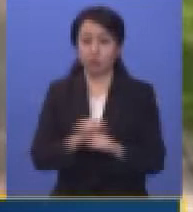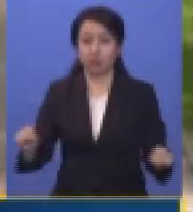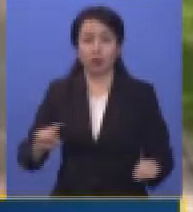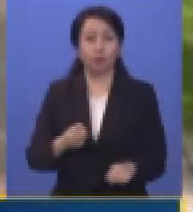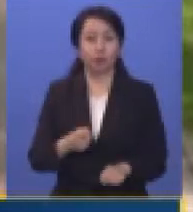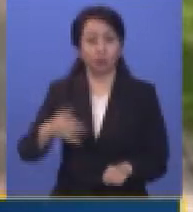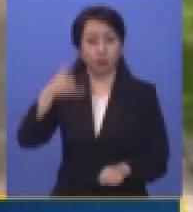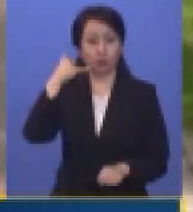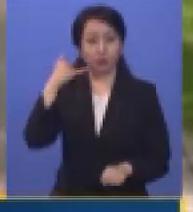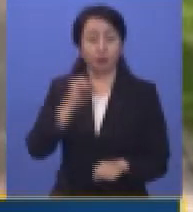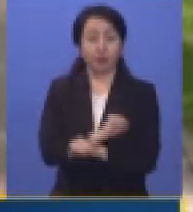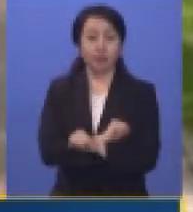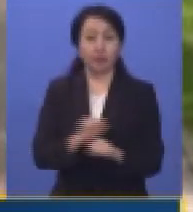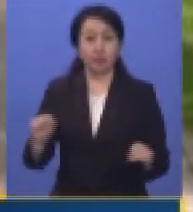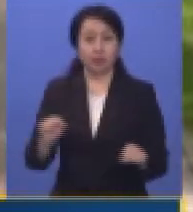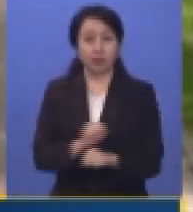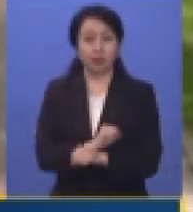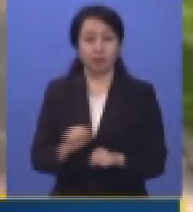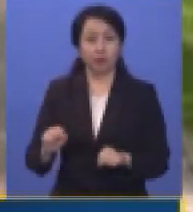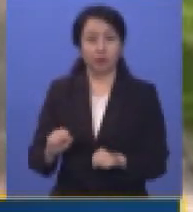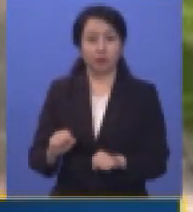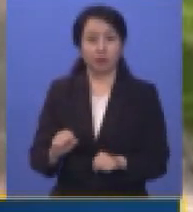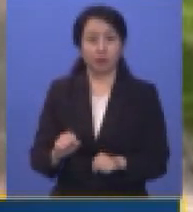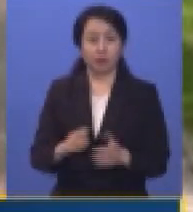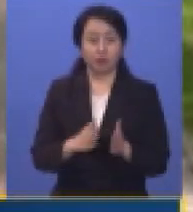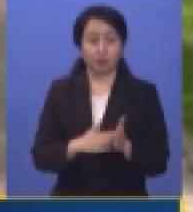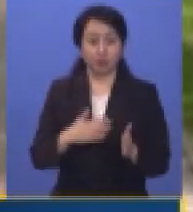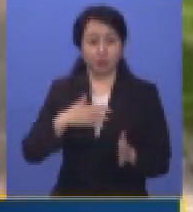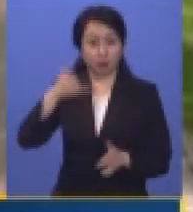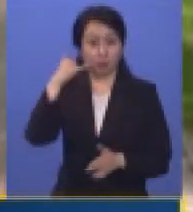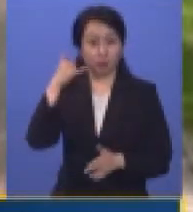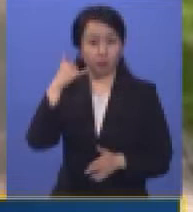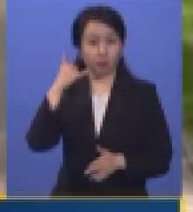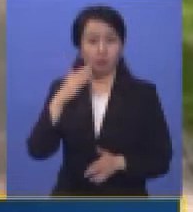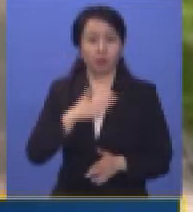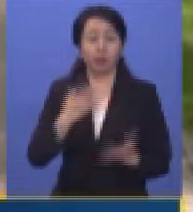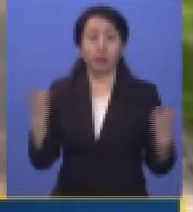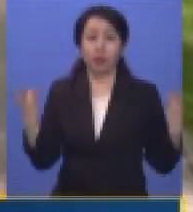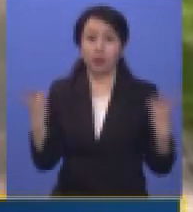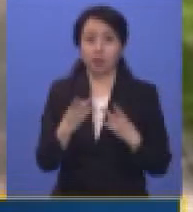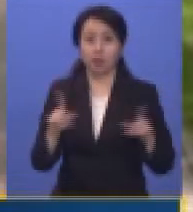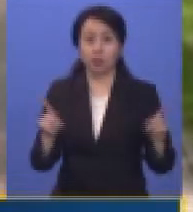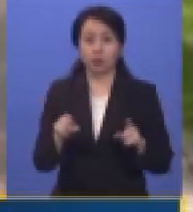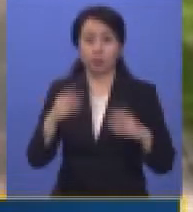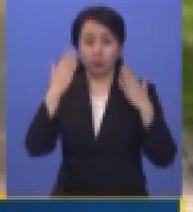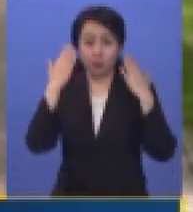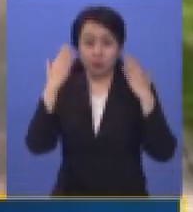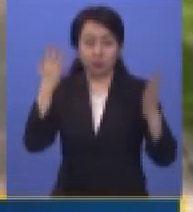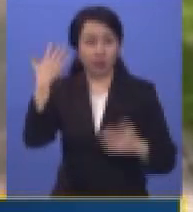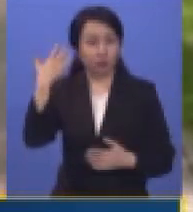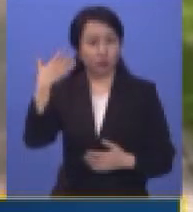почему нельзя, как бы, вызовите меня, как бы, нет, там вот не надо, чтобы, типа, не знали, там, третьи